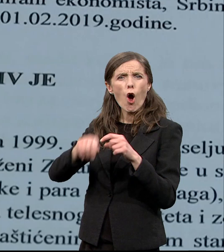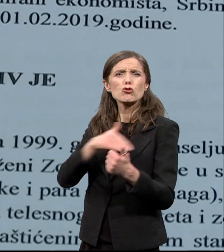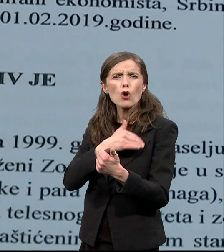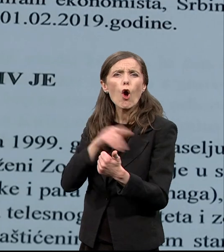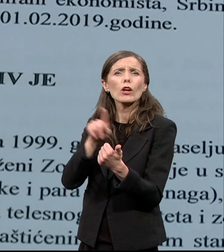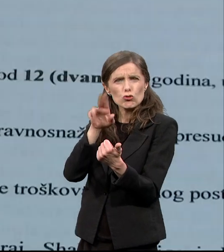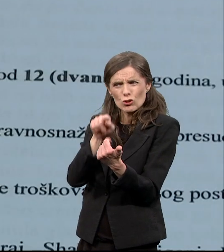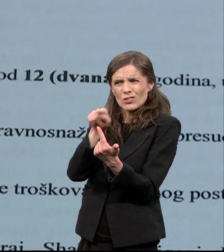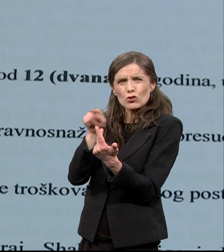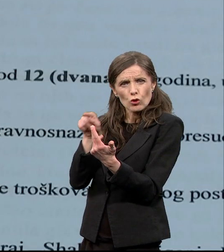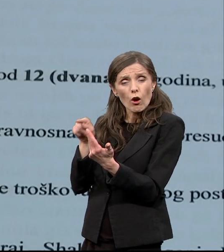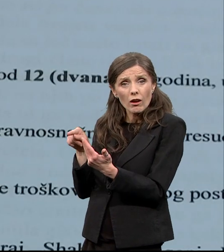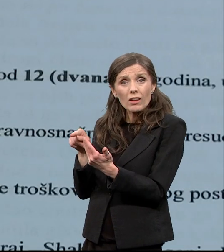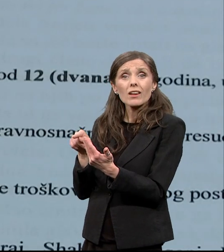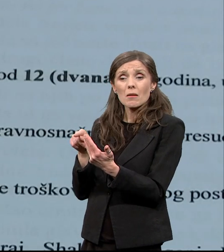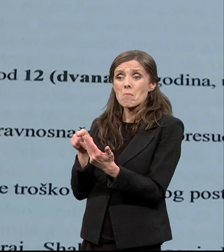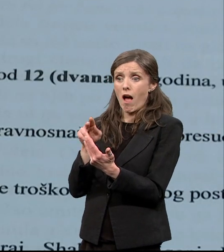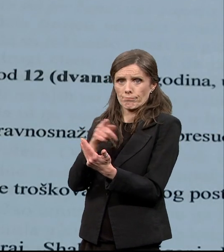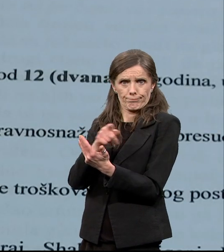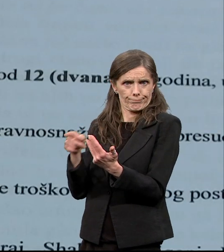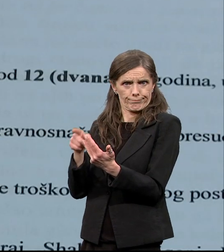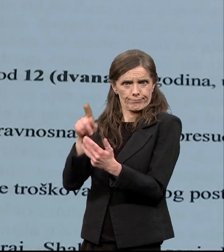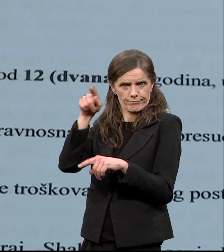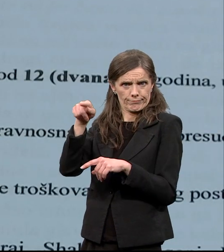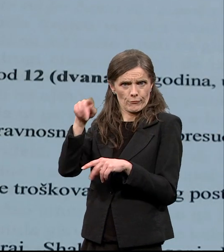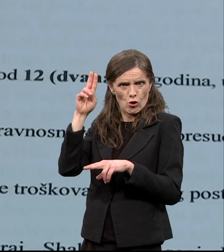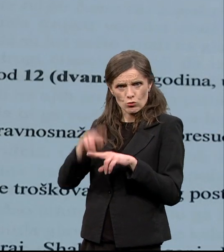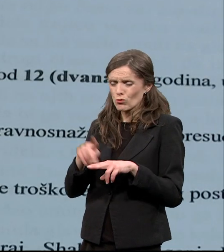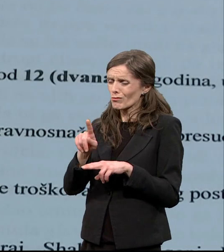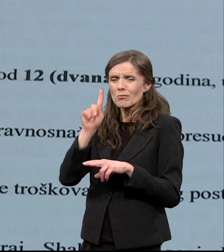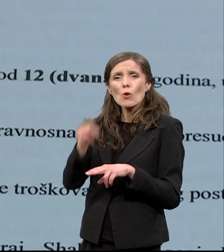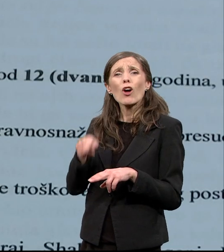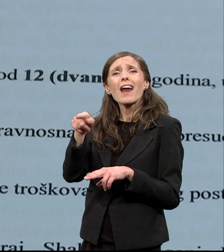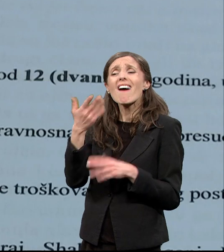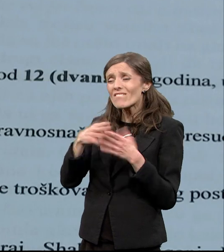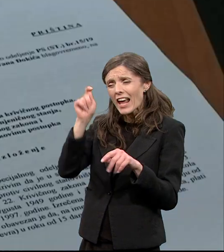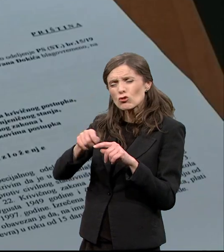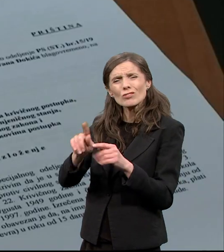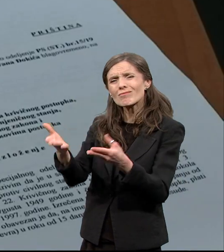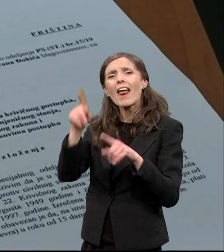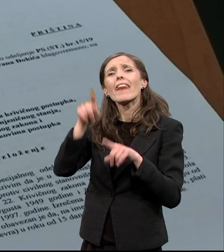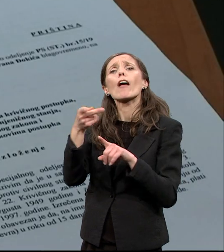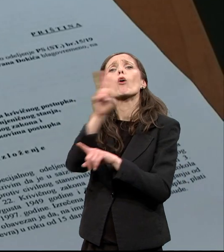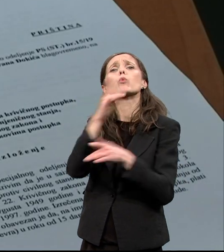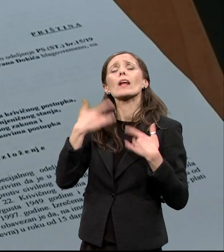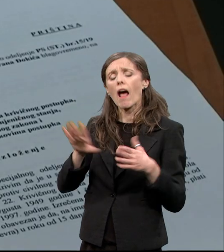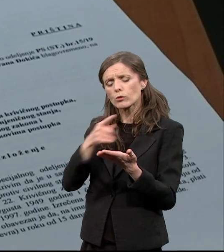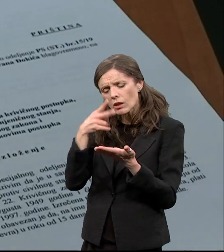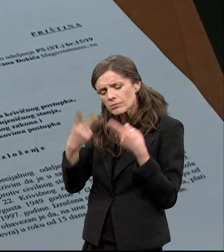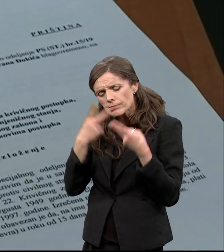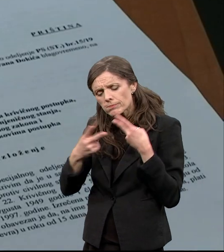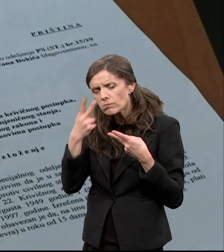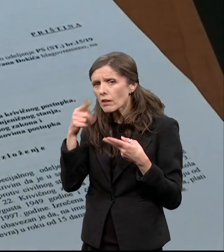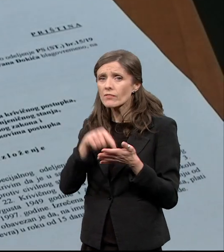ostalim ljudima koji su osuđeni pravnosnažne, da se izvrši revizija takvih presuda. Da neko to pregleda i da kaže, molim